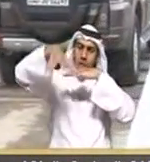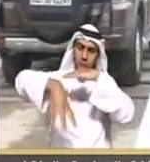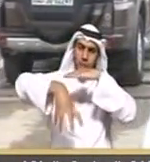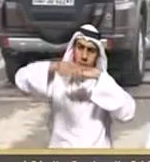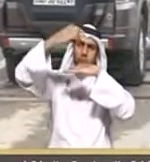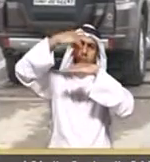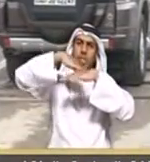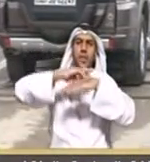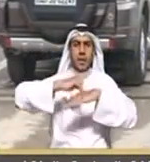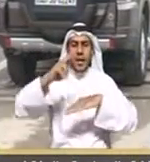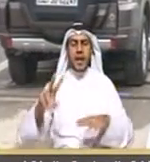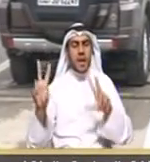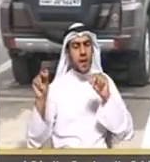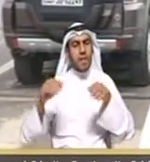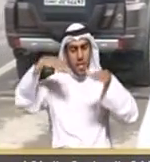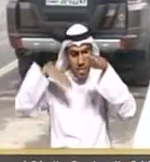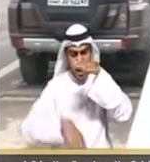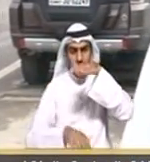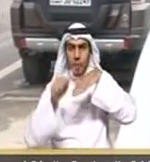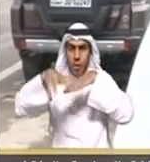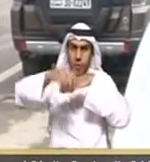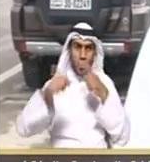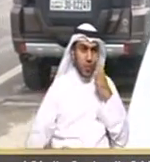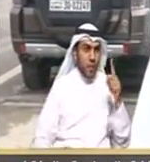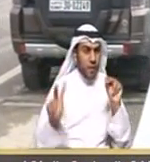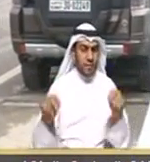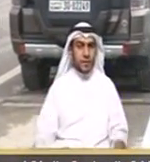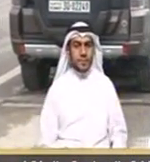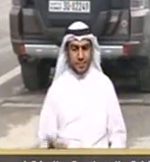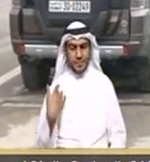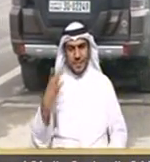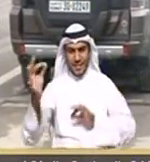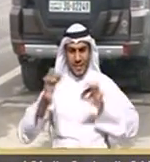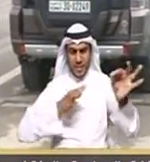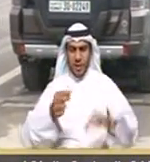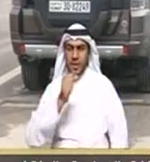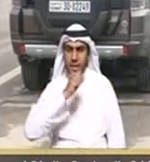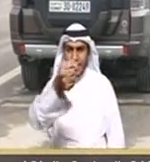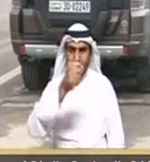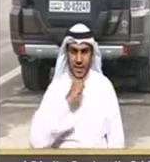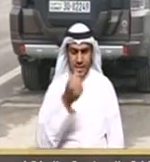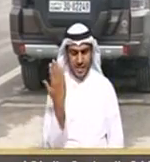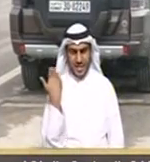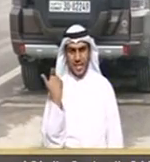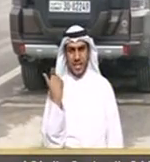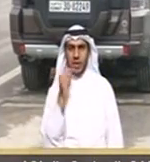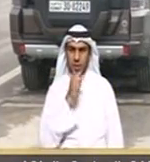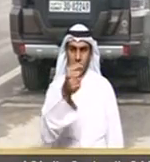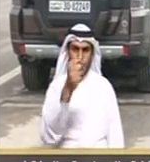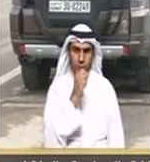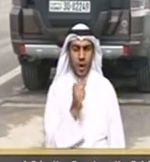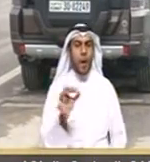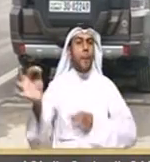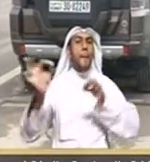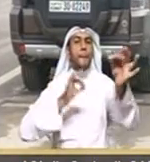النفق. يمكن قبل قليل كان لنا حديث مع المهندسين التابعين لوزارة الأشغال والمعنيين ومتابعين في هذا